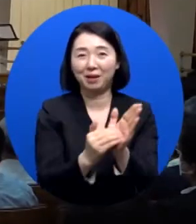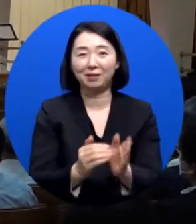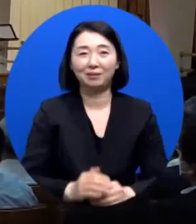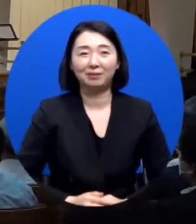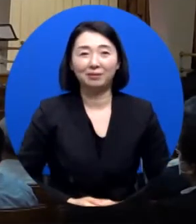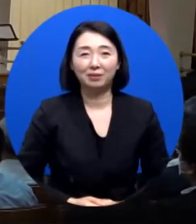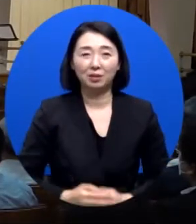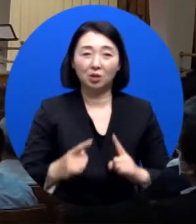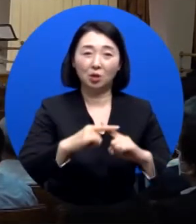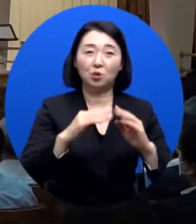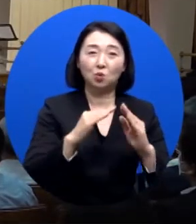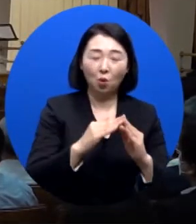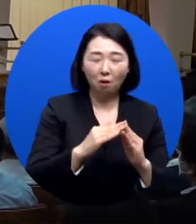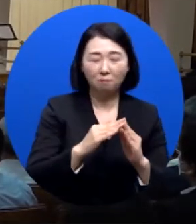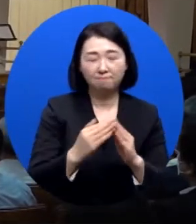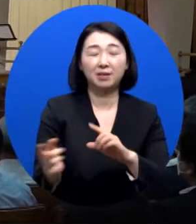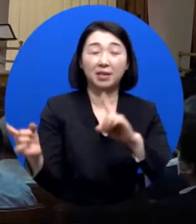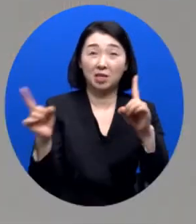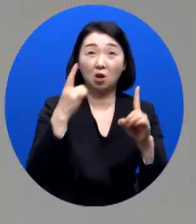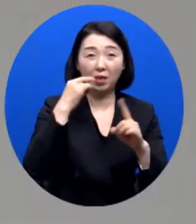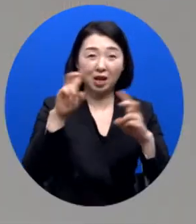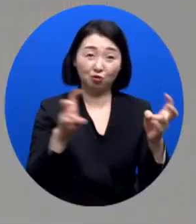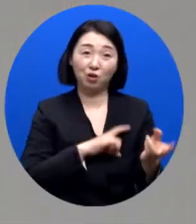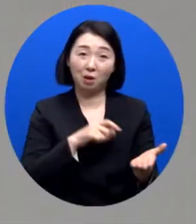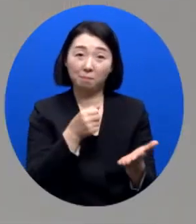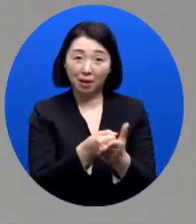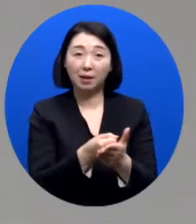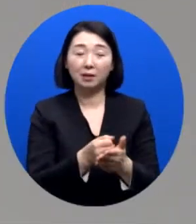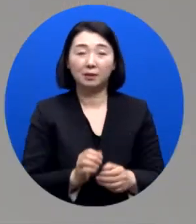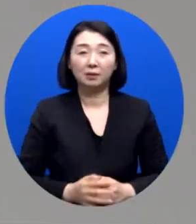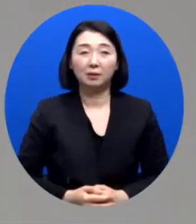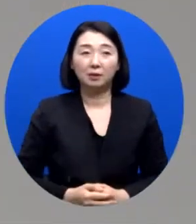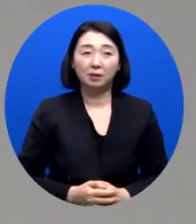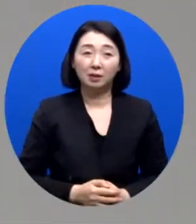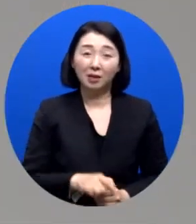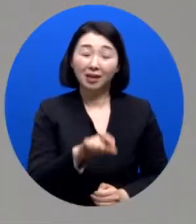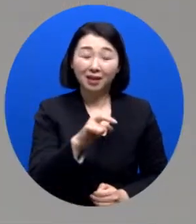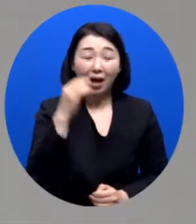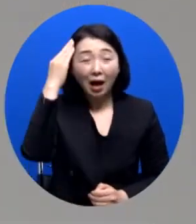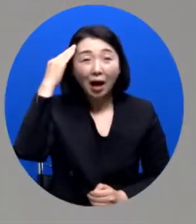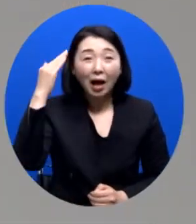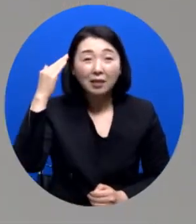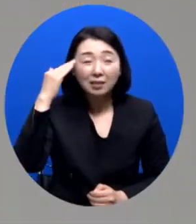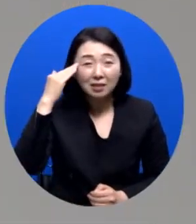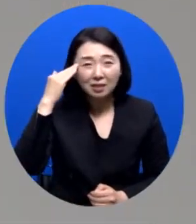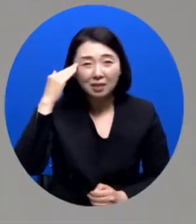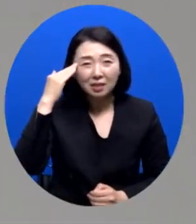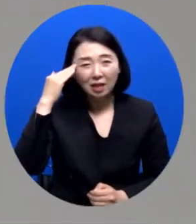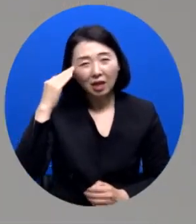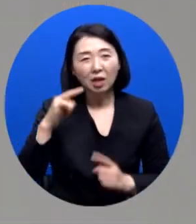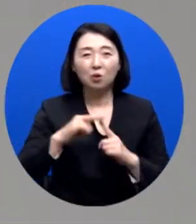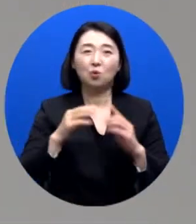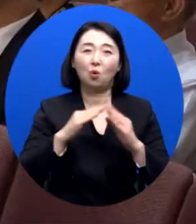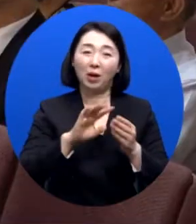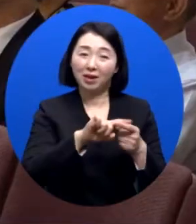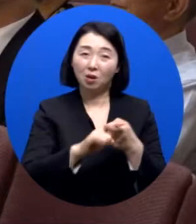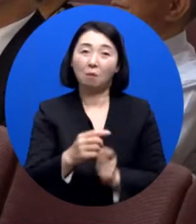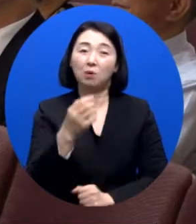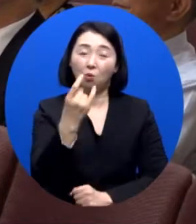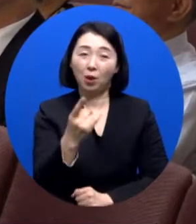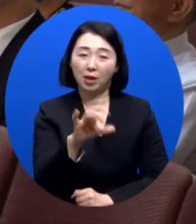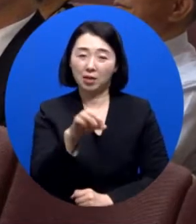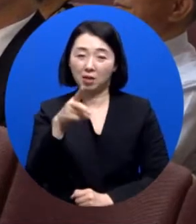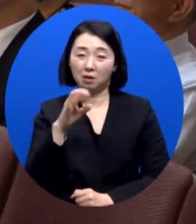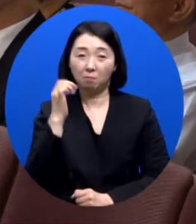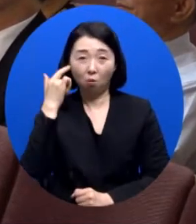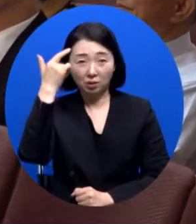교회여 일어나라 를 주제로 열린 이날 집회에서 뉴저지 한인교회 협의회 회장 이정환 목사 낸 코로나 팬 데미